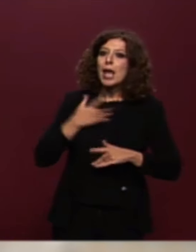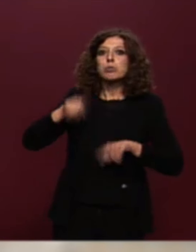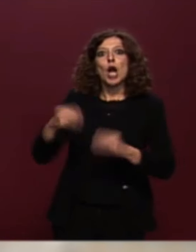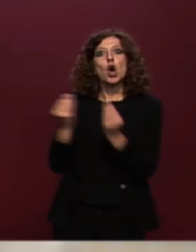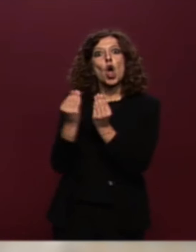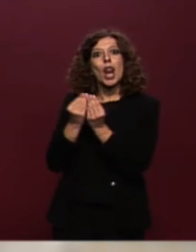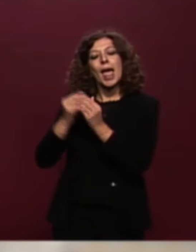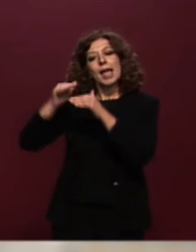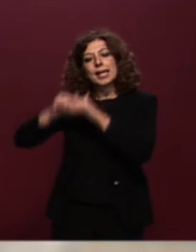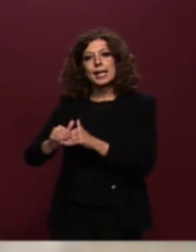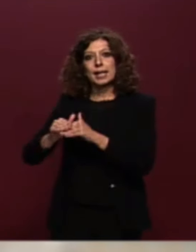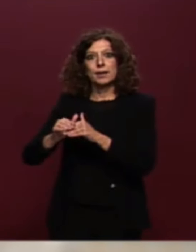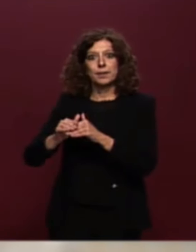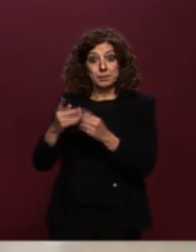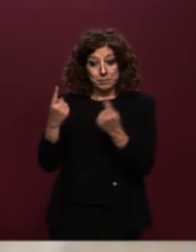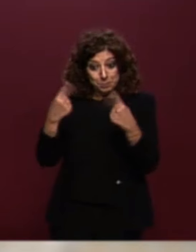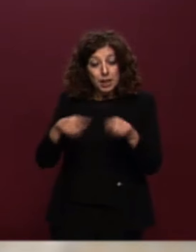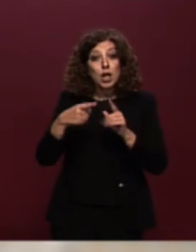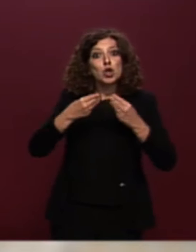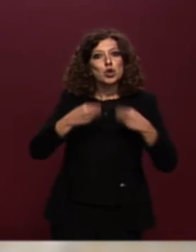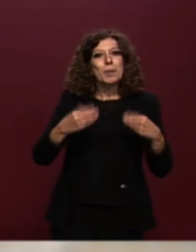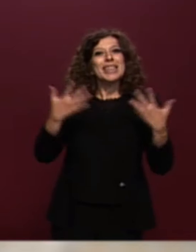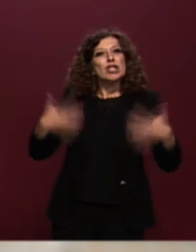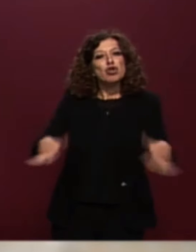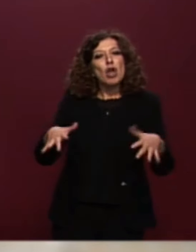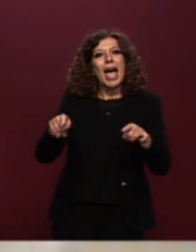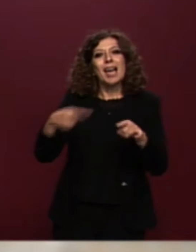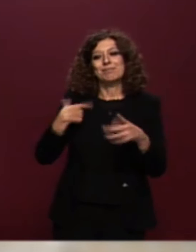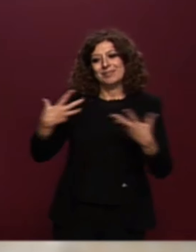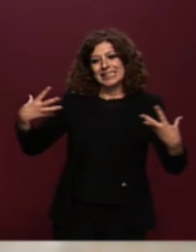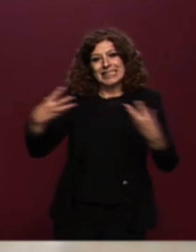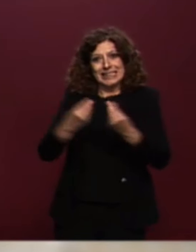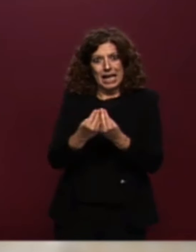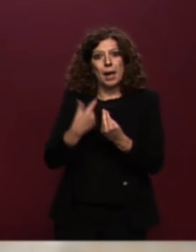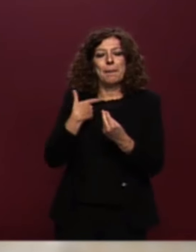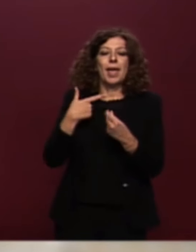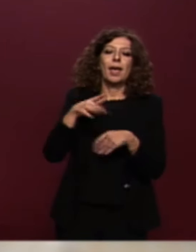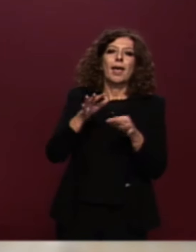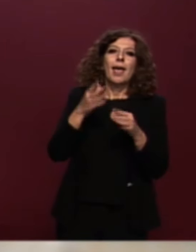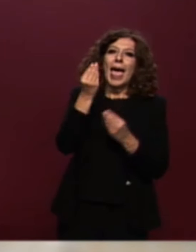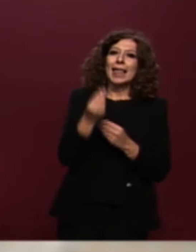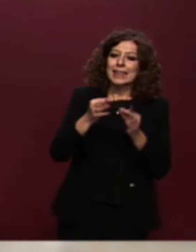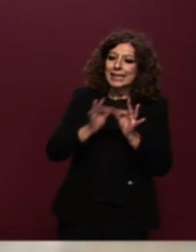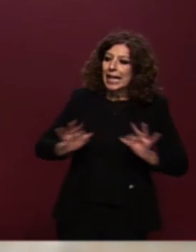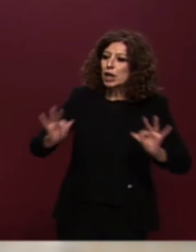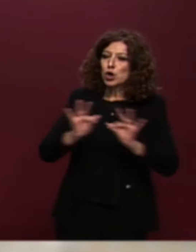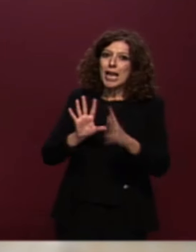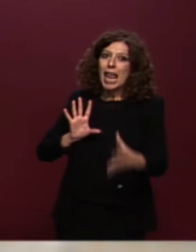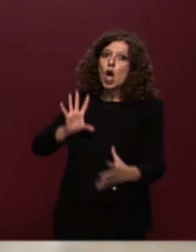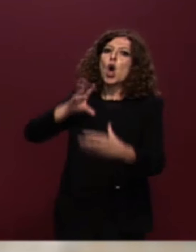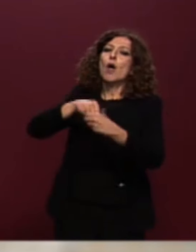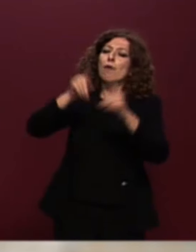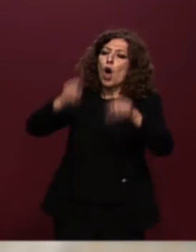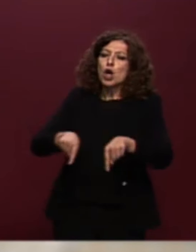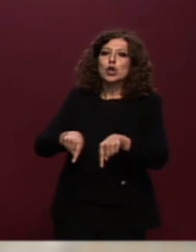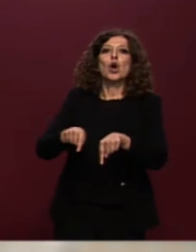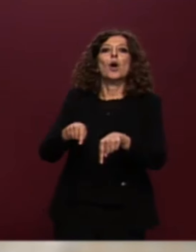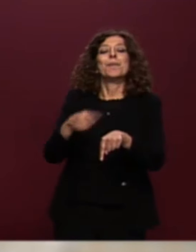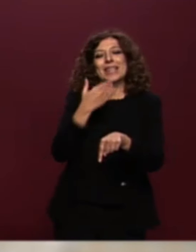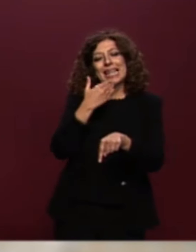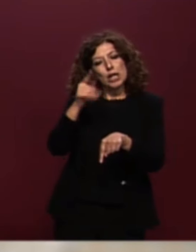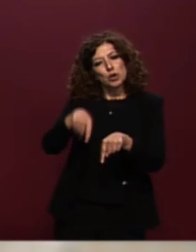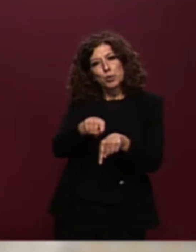ripartite con le regioni e interpretate anche dagli altri enti territoriali, che infatti, come è stato ricordato, abbiamo coinvolto. Li ringrazio, porteranno